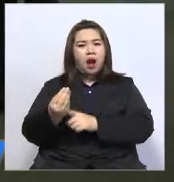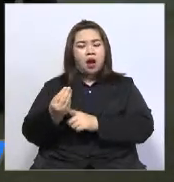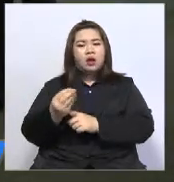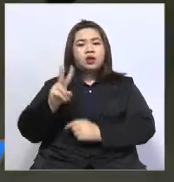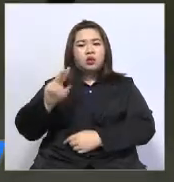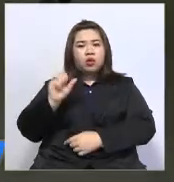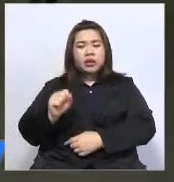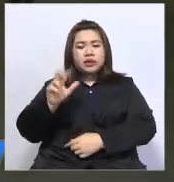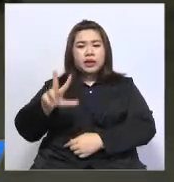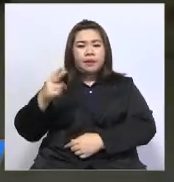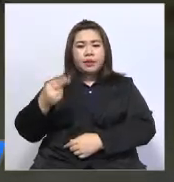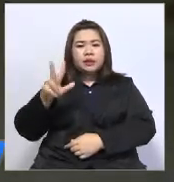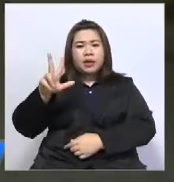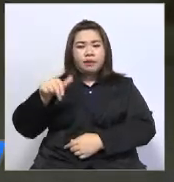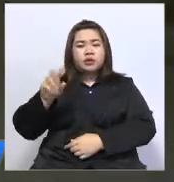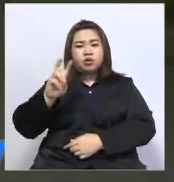ก